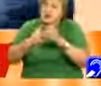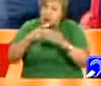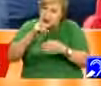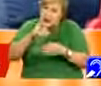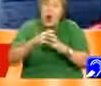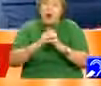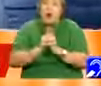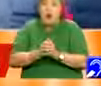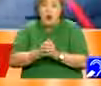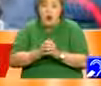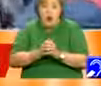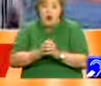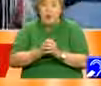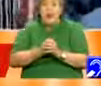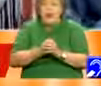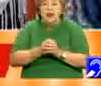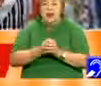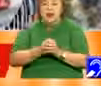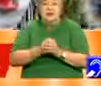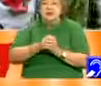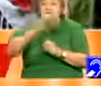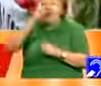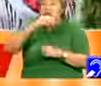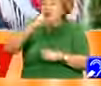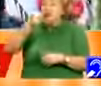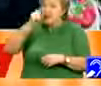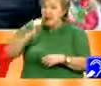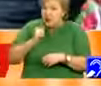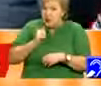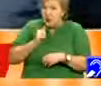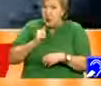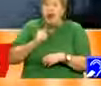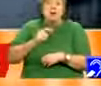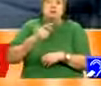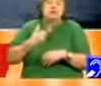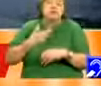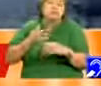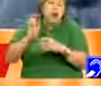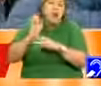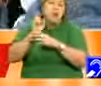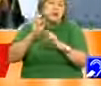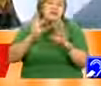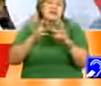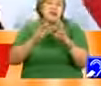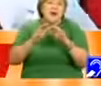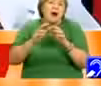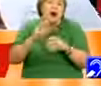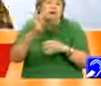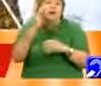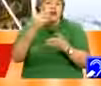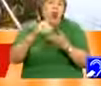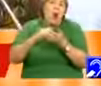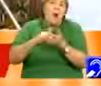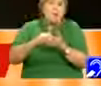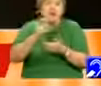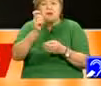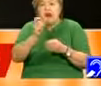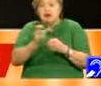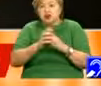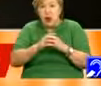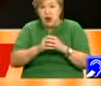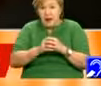Sfintei Cuvioase Parascheva. Zilele trecute nu au fost mai mult de 2000 de